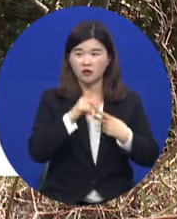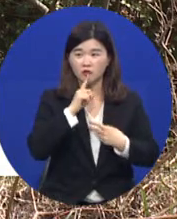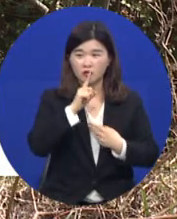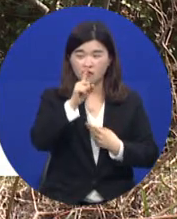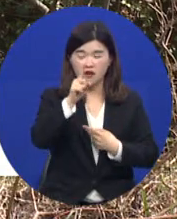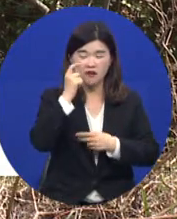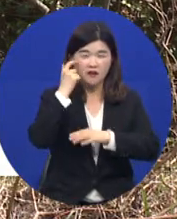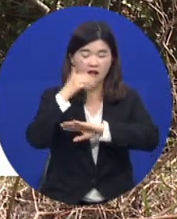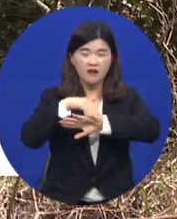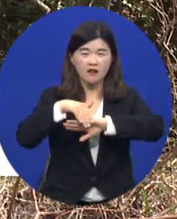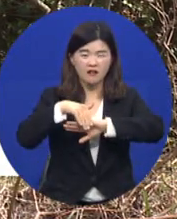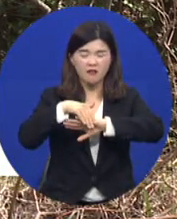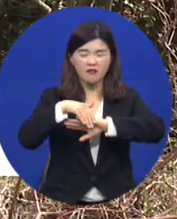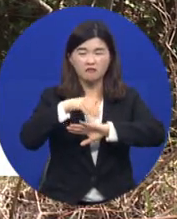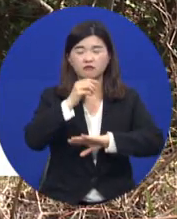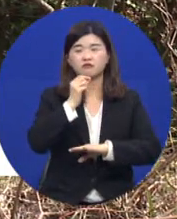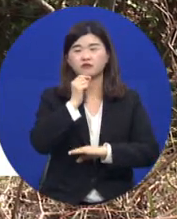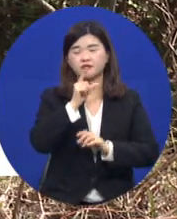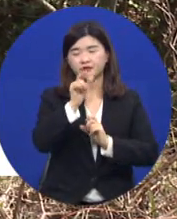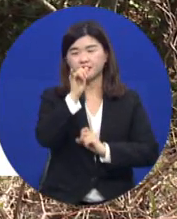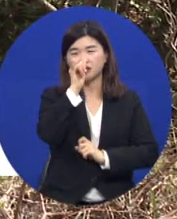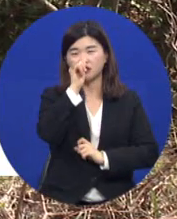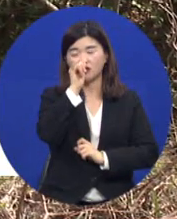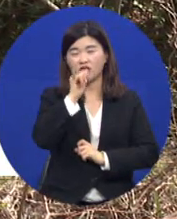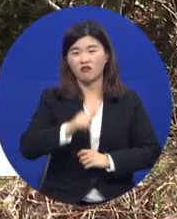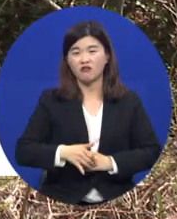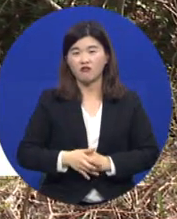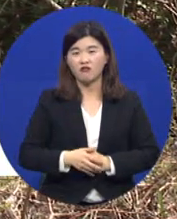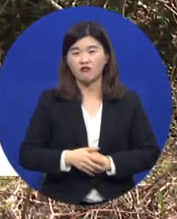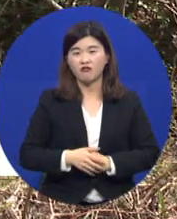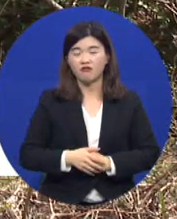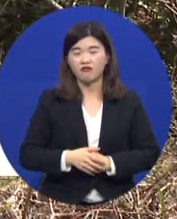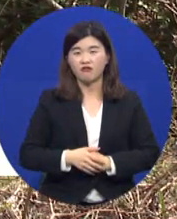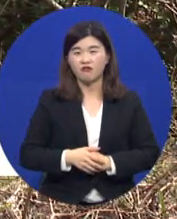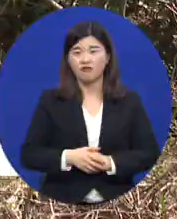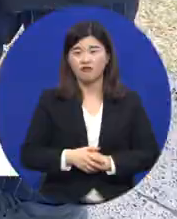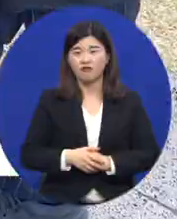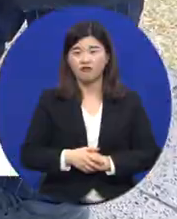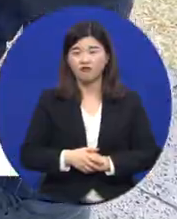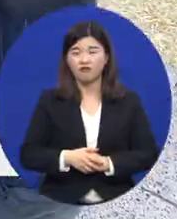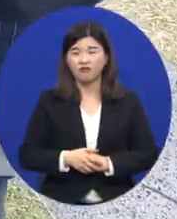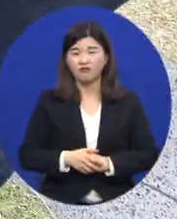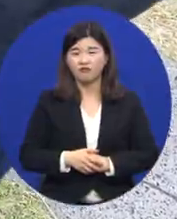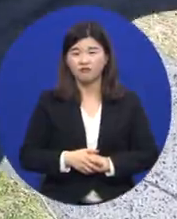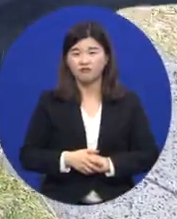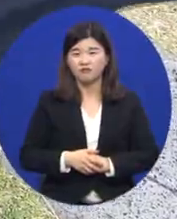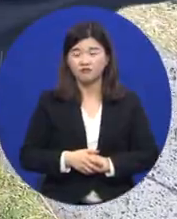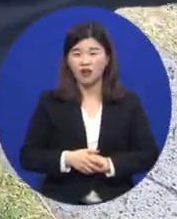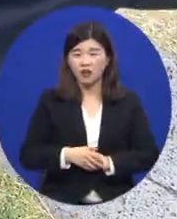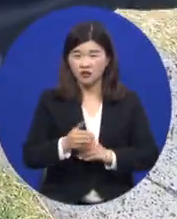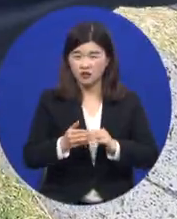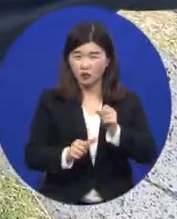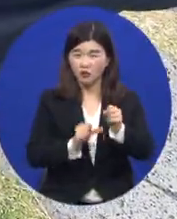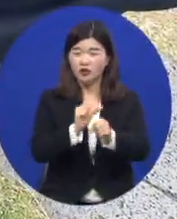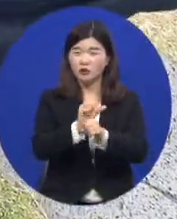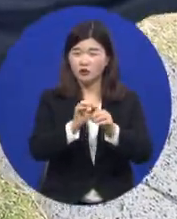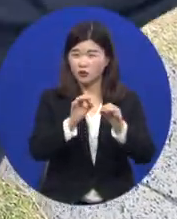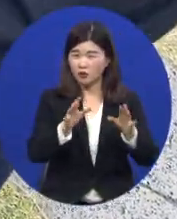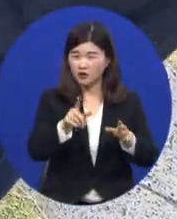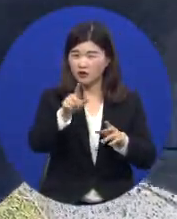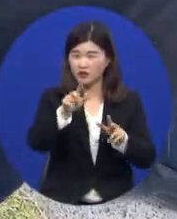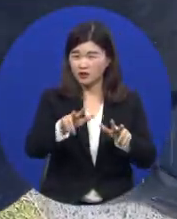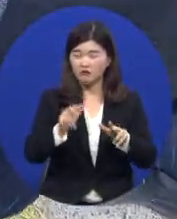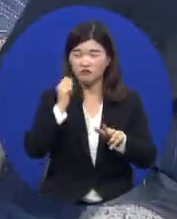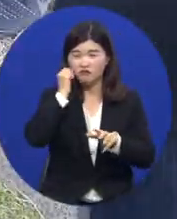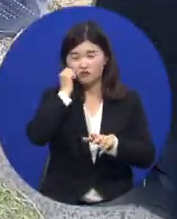가지고 뭐 그거에 따라 뭐 형사 고발 조치할 수도 있는 부분이고. 최근 5년 동안 이렇게